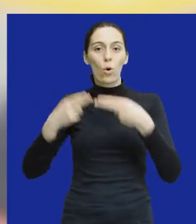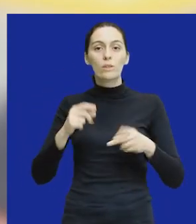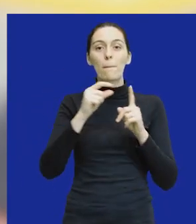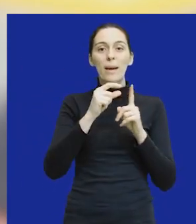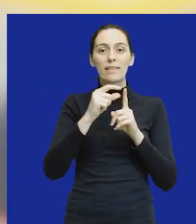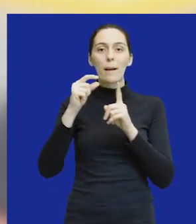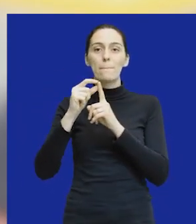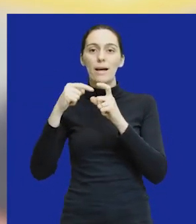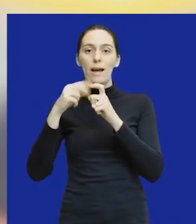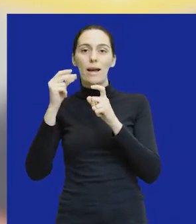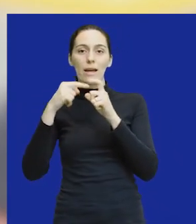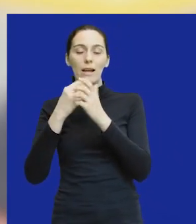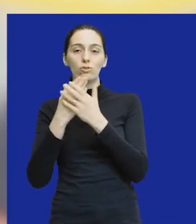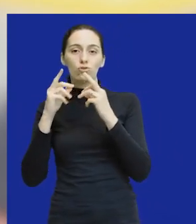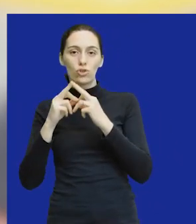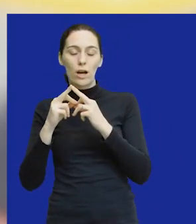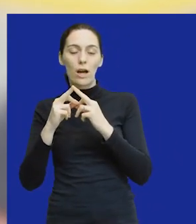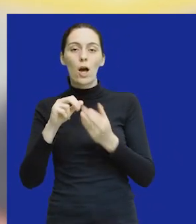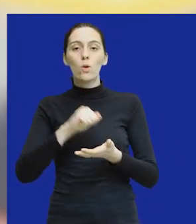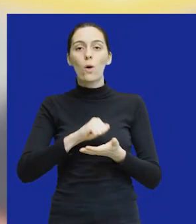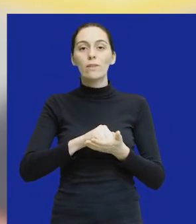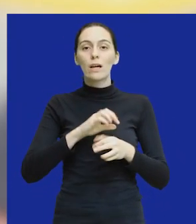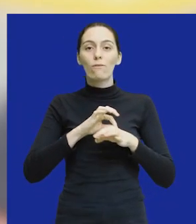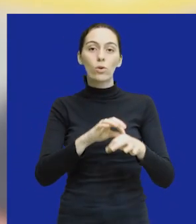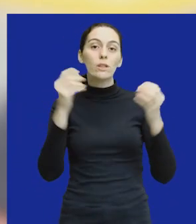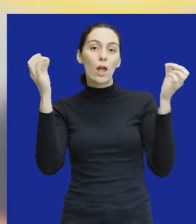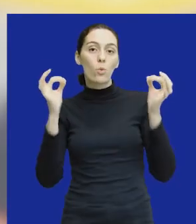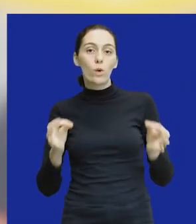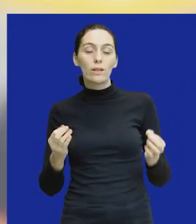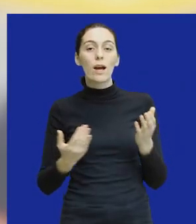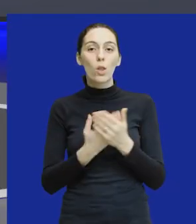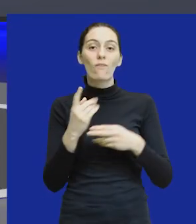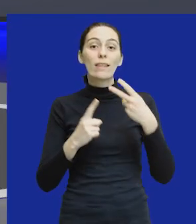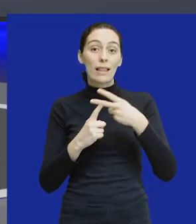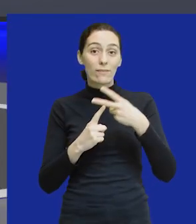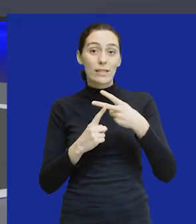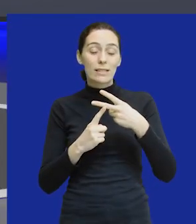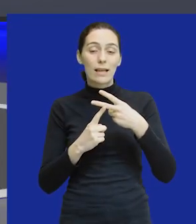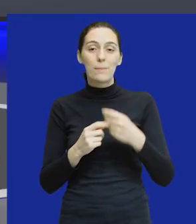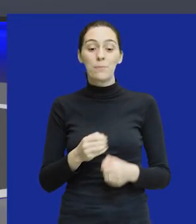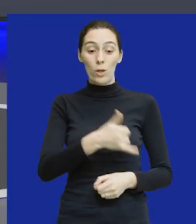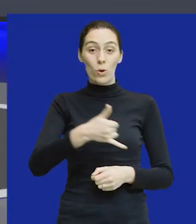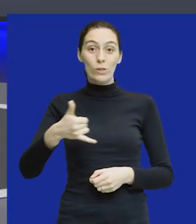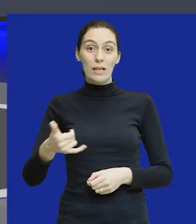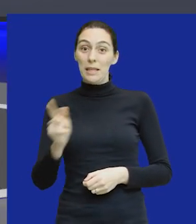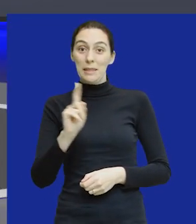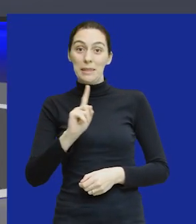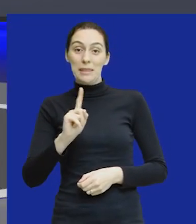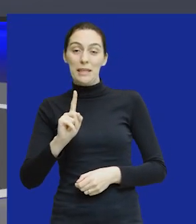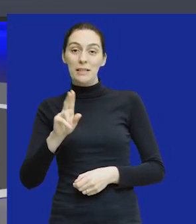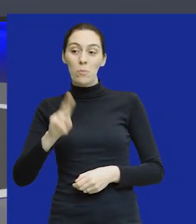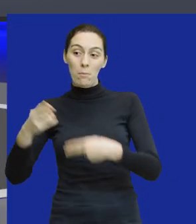Perežom, novinarom, voditeljem i urednikom na Novoj televiziji. Do sada nismo